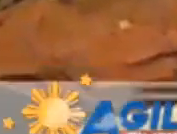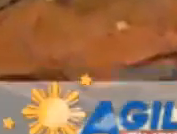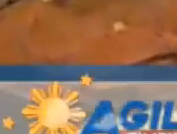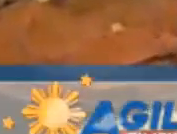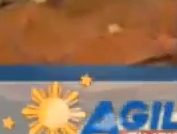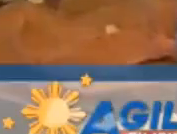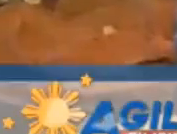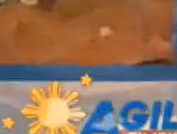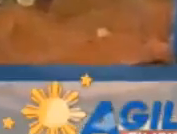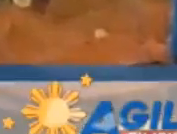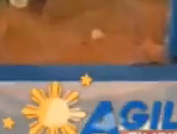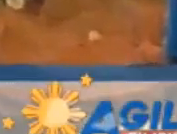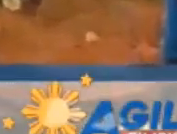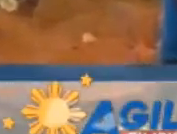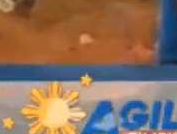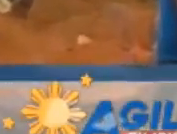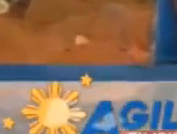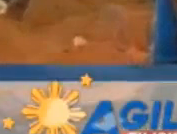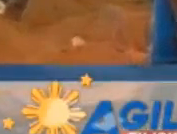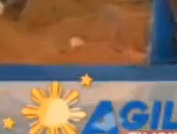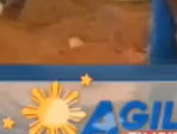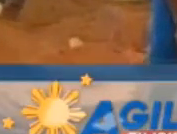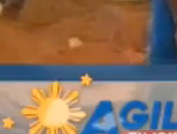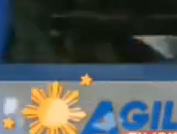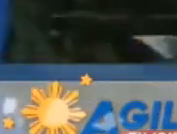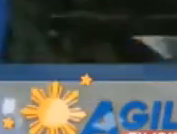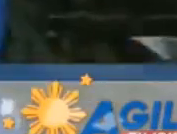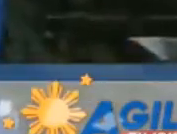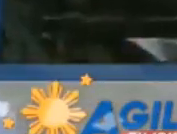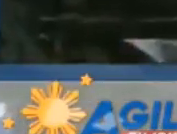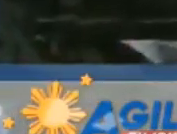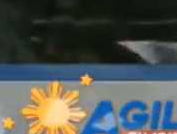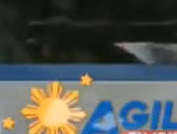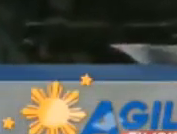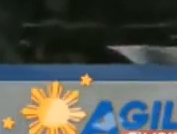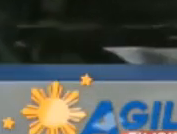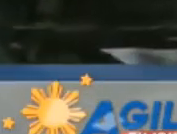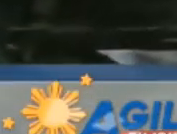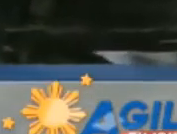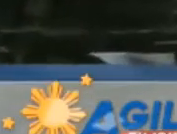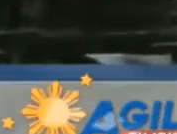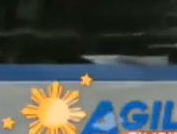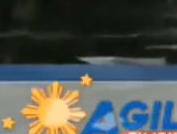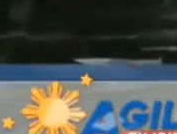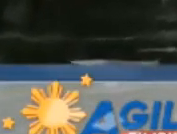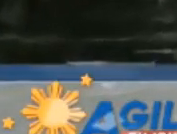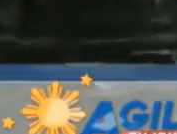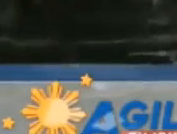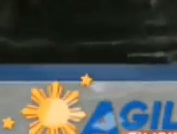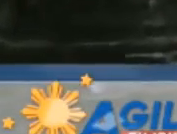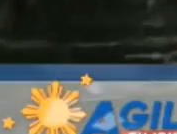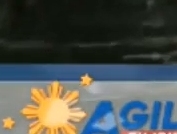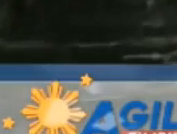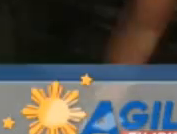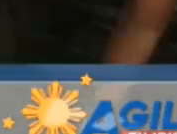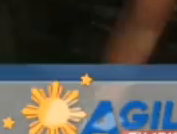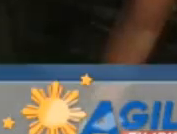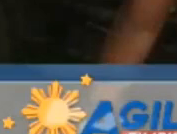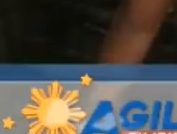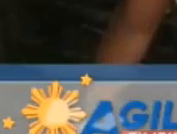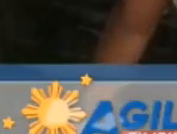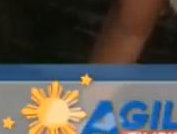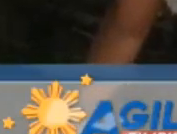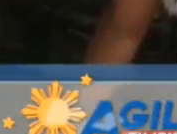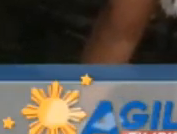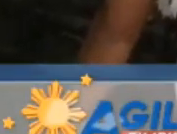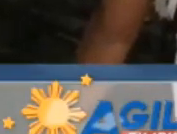Samantala, ipinasara naman ni Cebu City Mayor Edgardo Labella ang Pasil Fish Port at ang palengke na malapit dito dahil sa malapit lamang